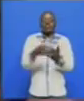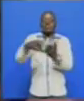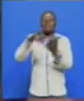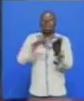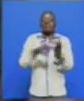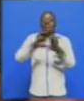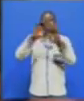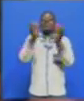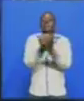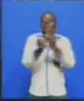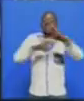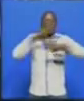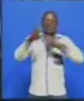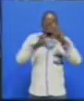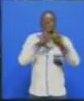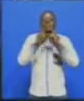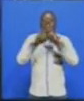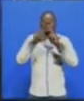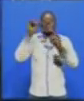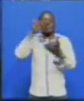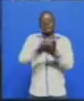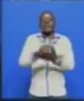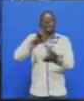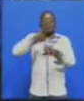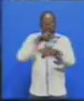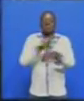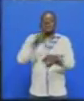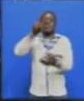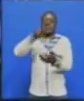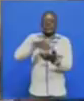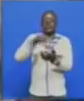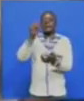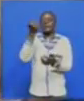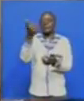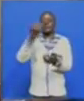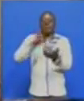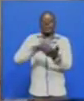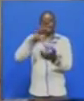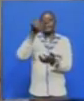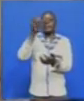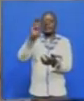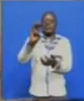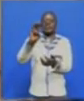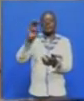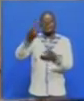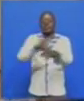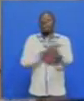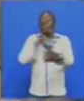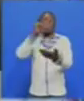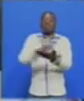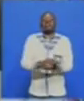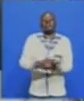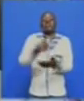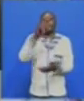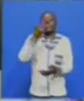commission d'enquête parlementaire concerne la période 2010-2016. Durant cette période,